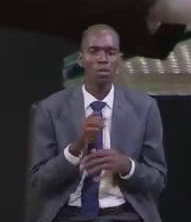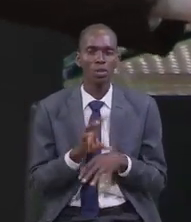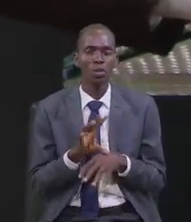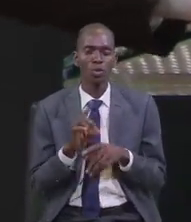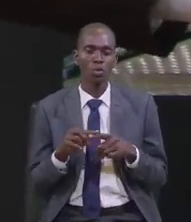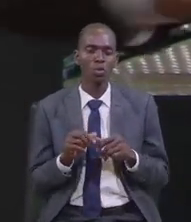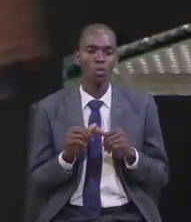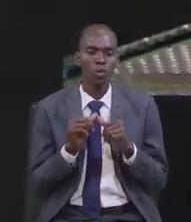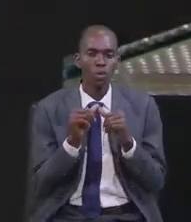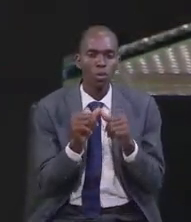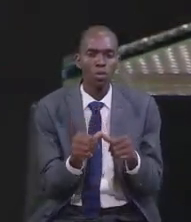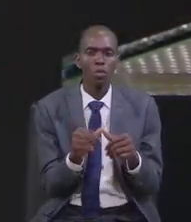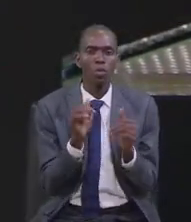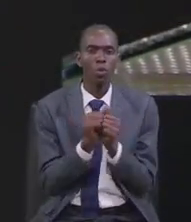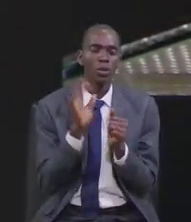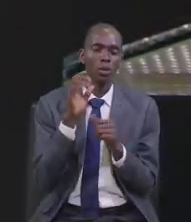en ligne.